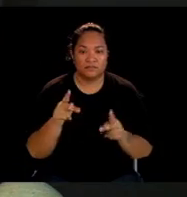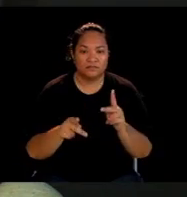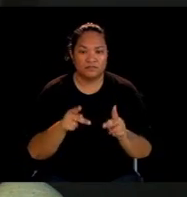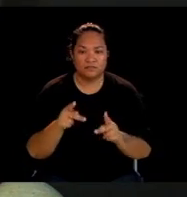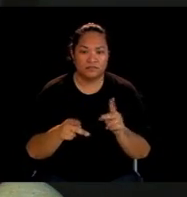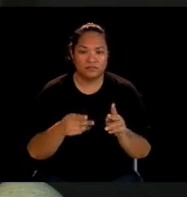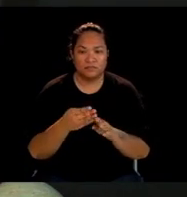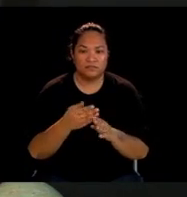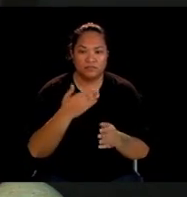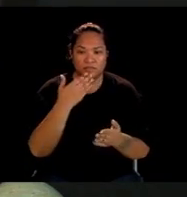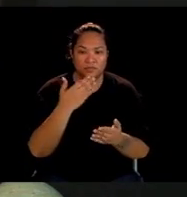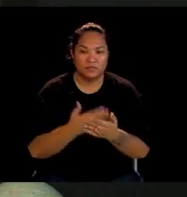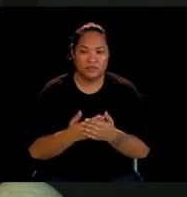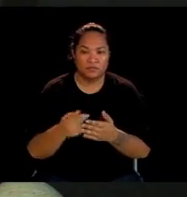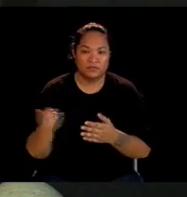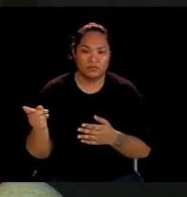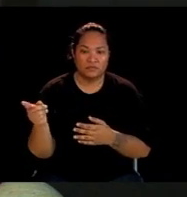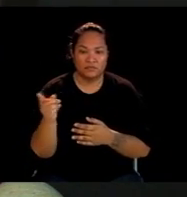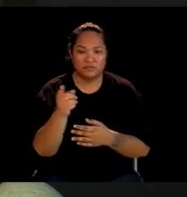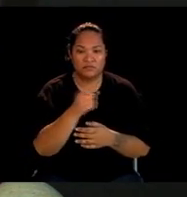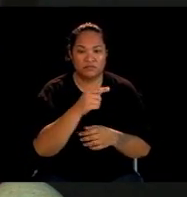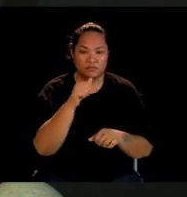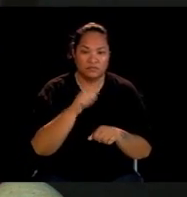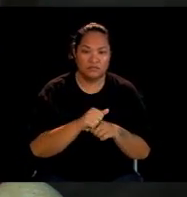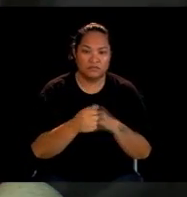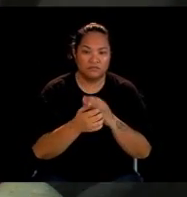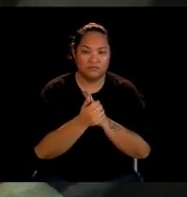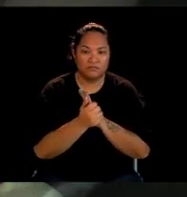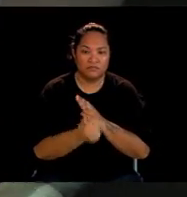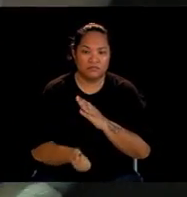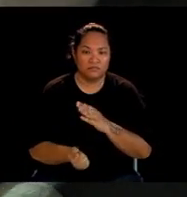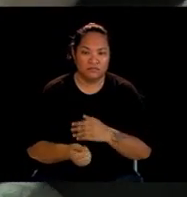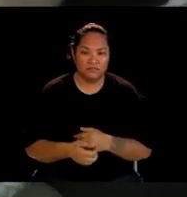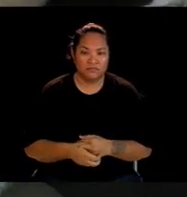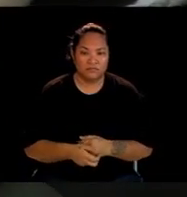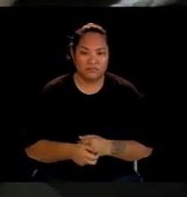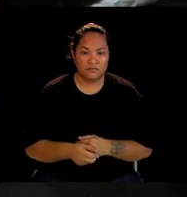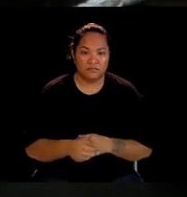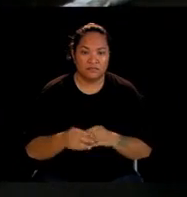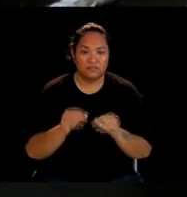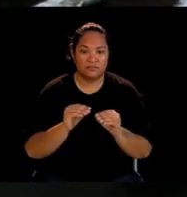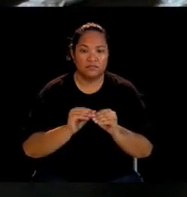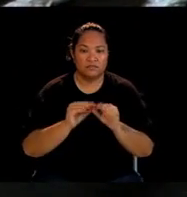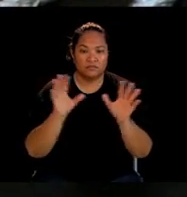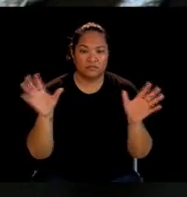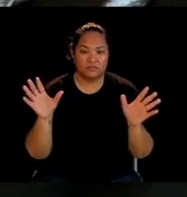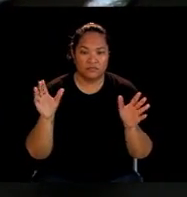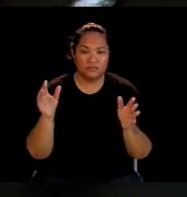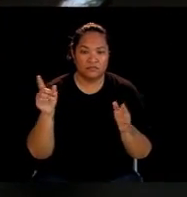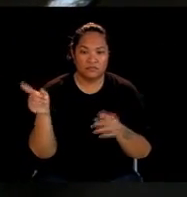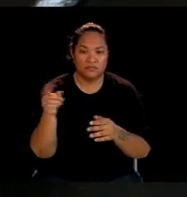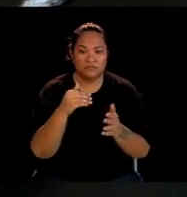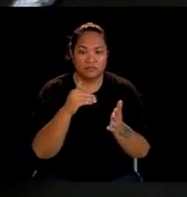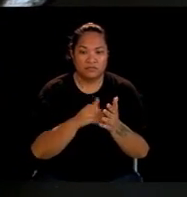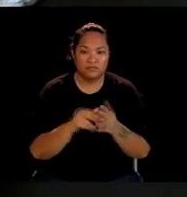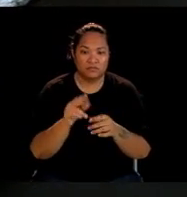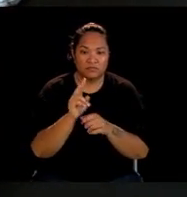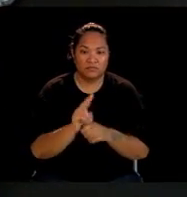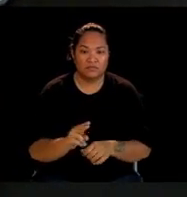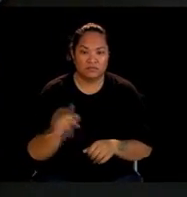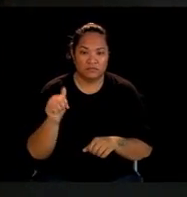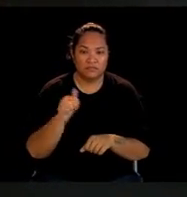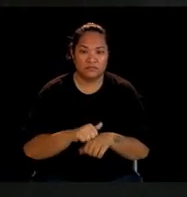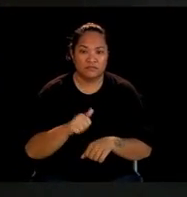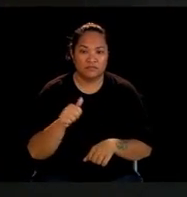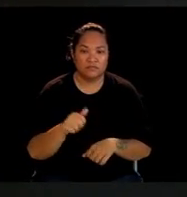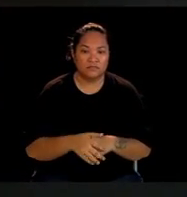man mandago atupat, imanauto motna. Anok lokwe, na sesu man atupat,